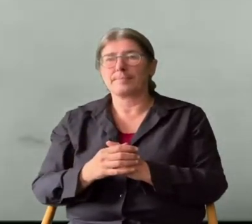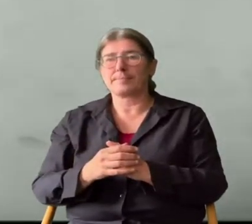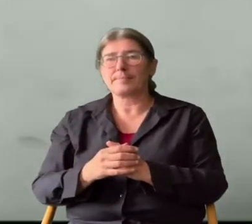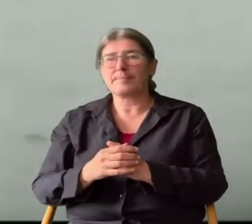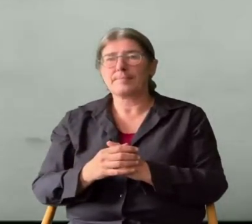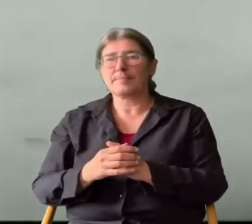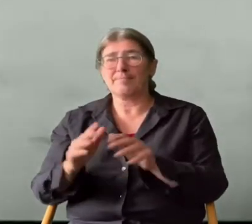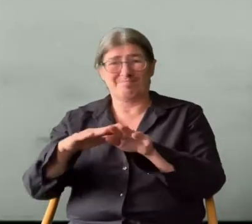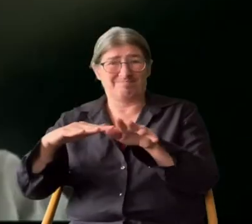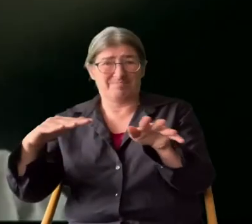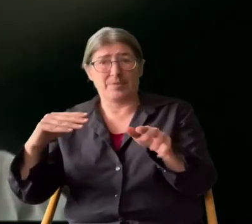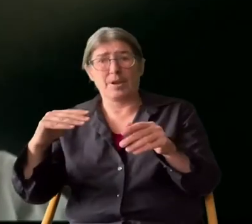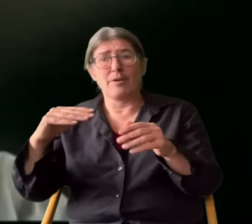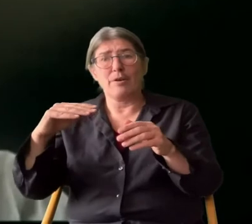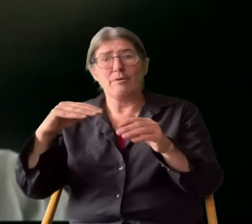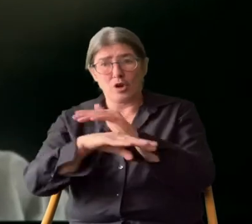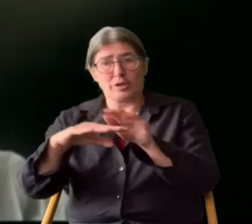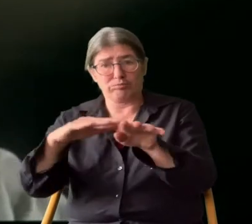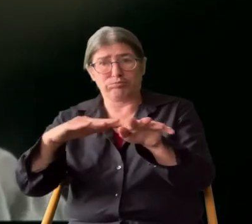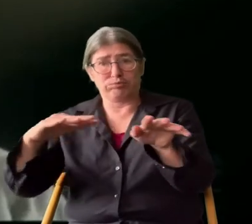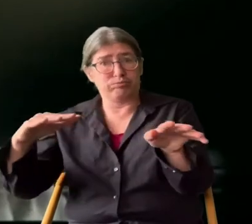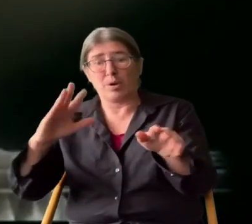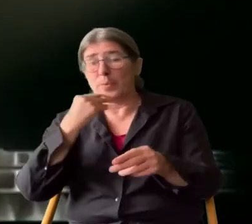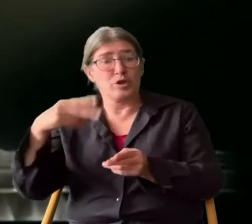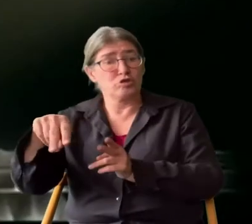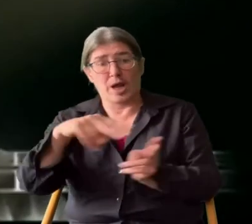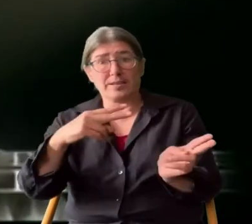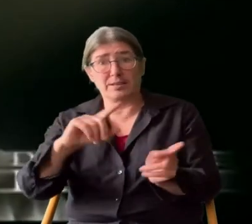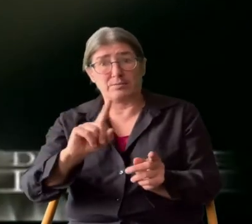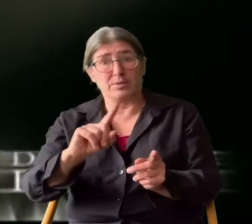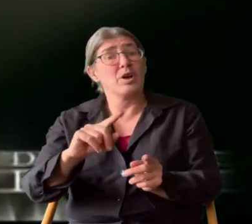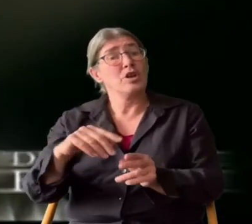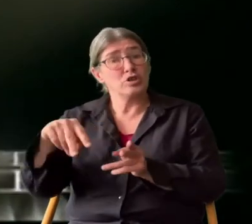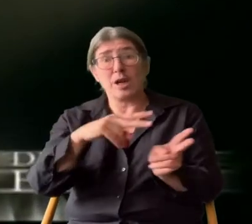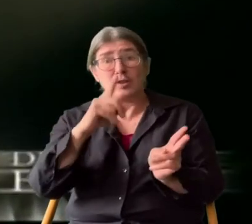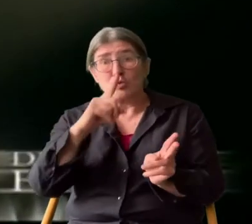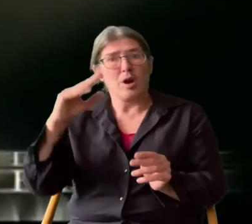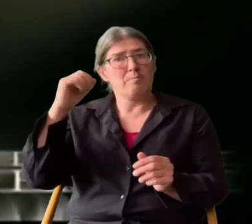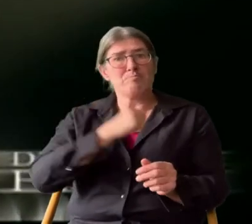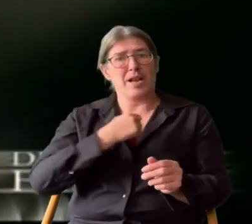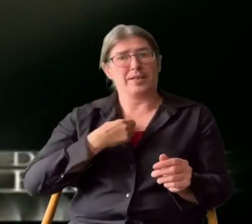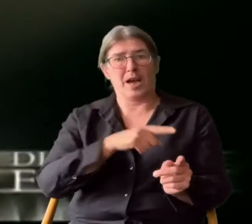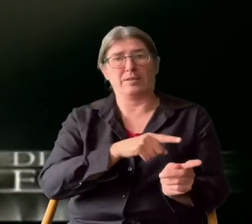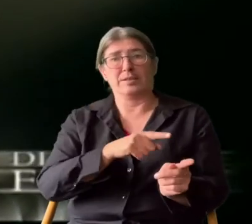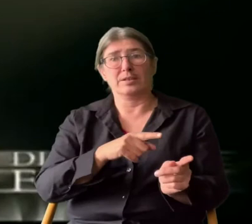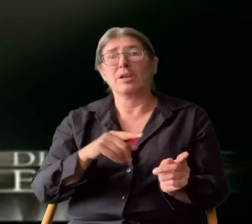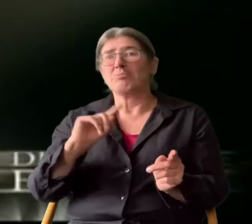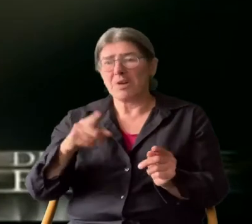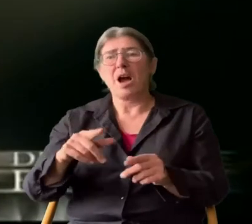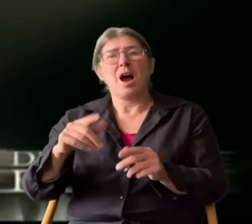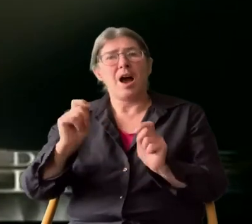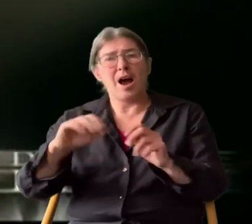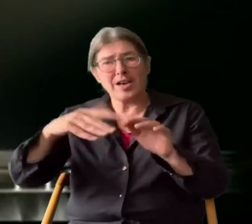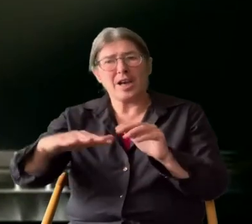Die Trecks, die wurden natürlich nicht da auf die Straßen zugelassen. Das war alles nur fürs Militär. Wir fuhren über